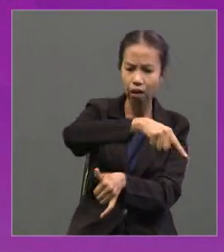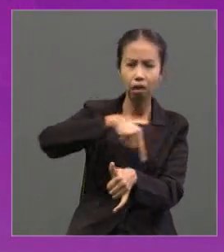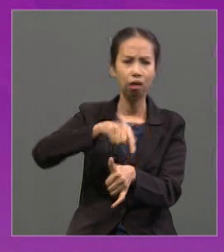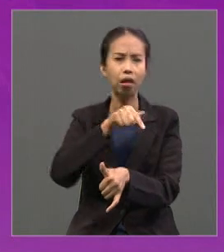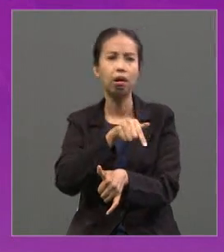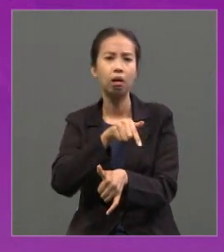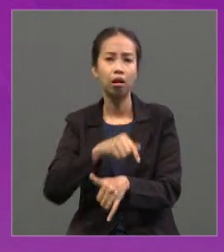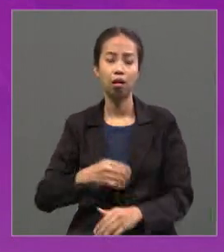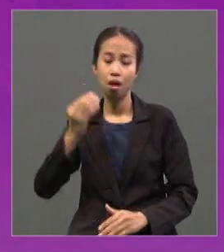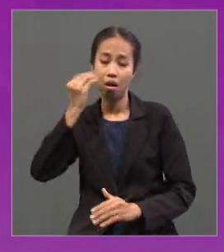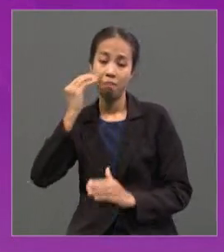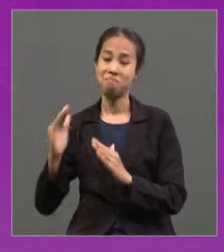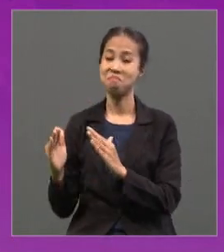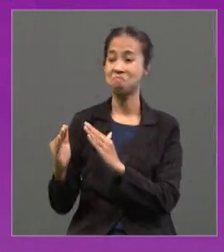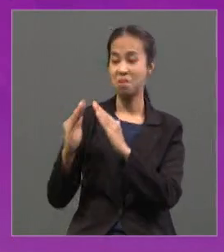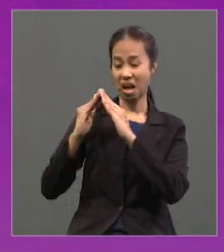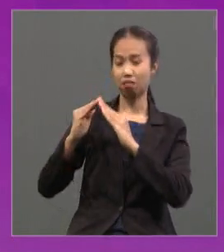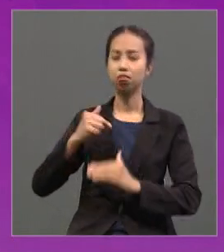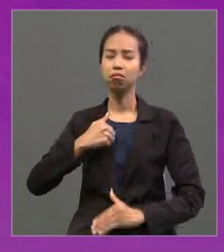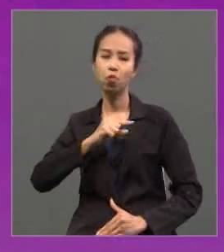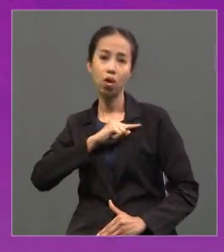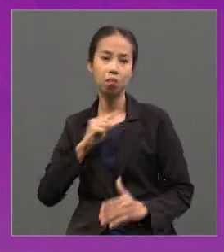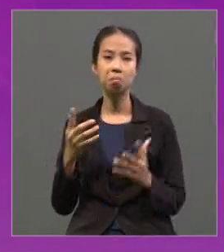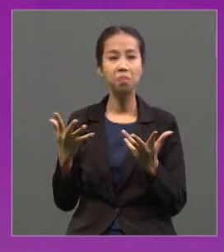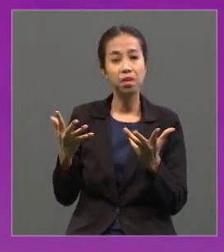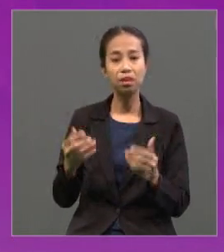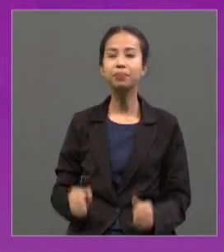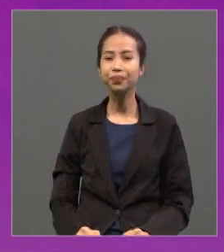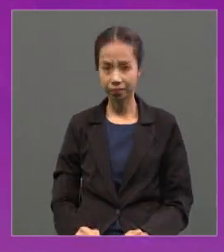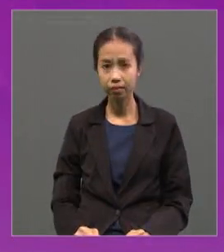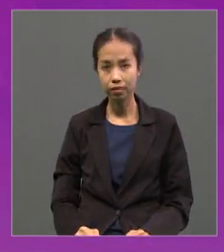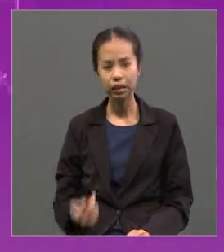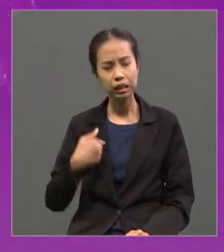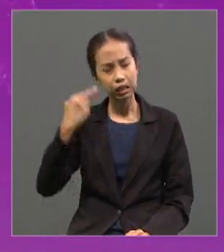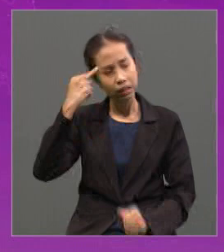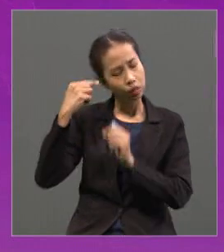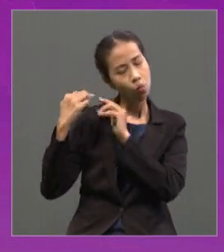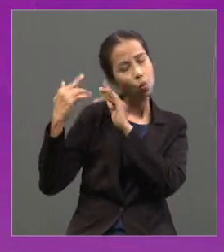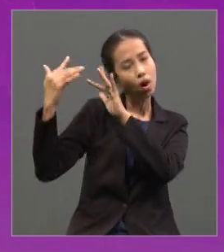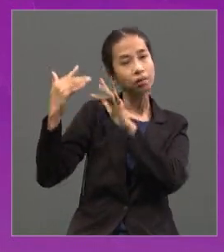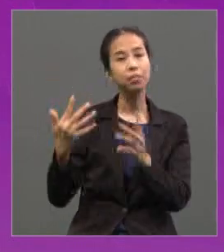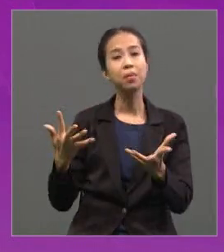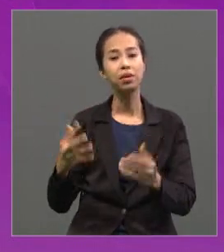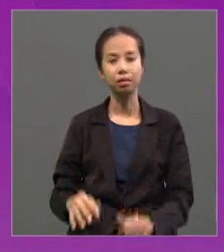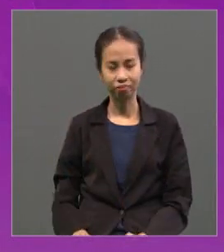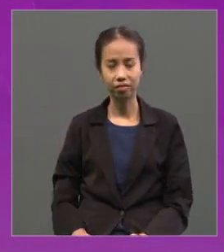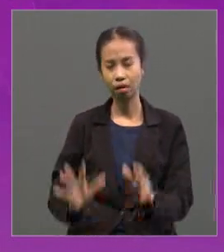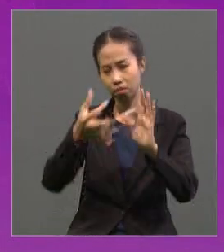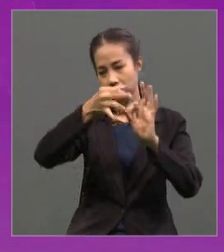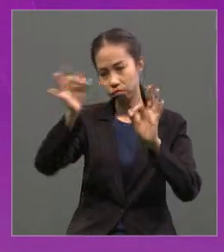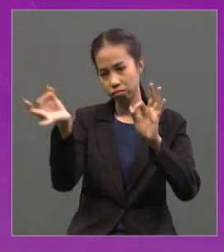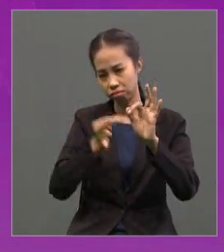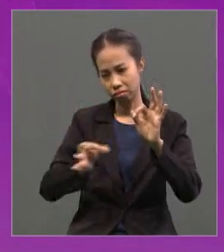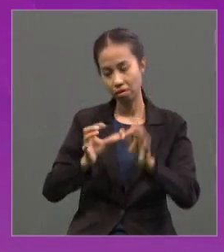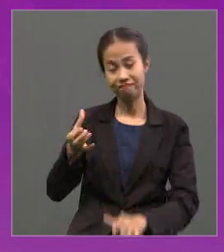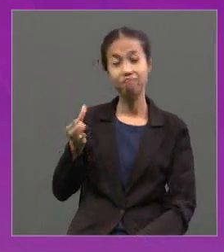ไม่เคยมีบ้านเป็นของตนเอง เออก็เลยบอกว่าไม่ได้หวังไม่ได้คิดอะไรคือพอเห็นข้อความพอเห็นอะไรอย่าง